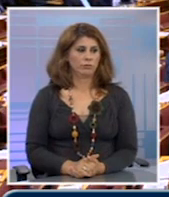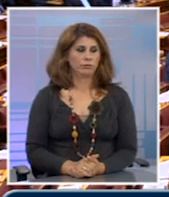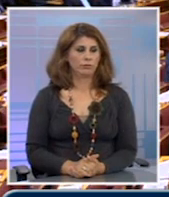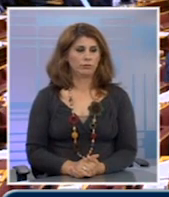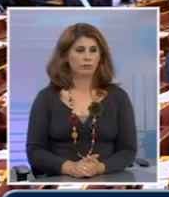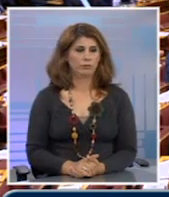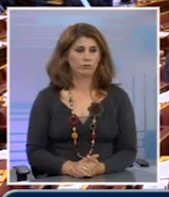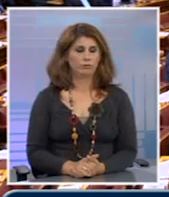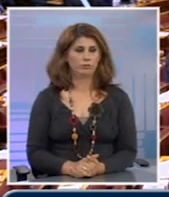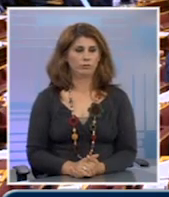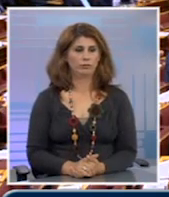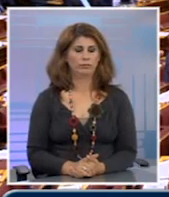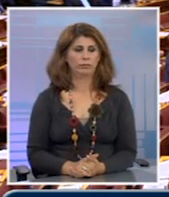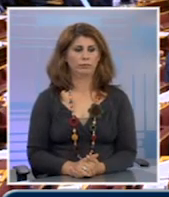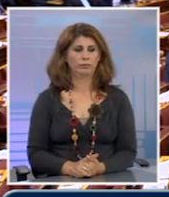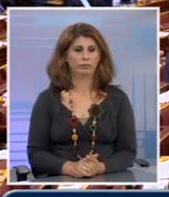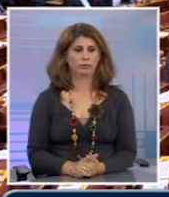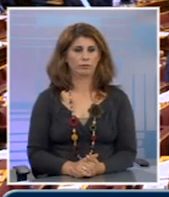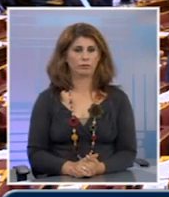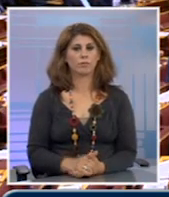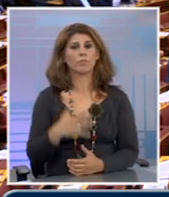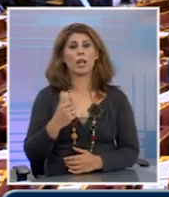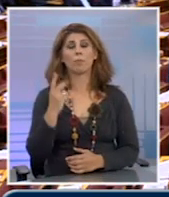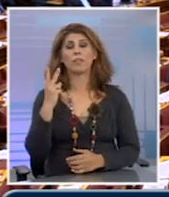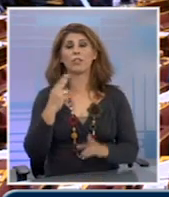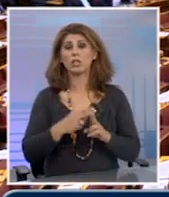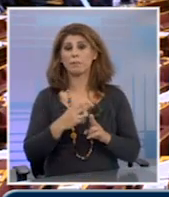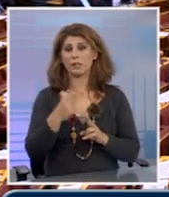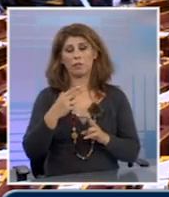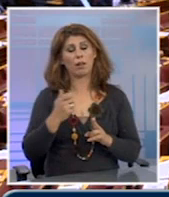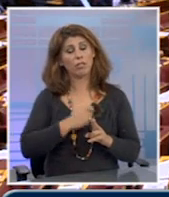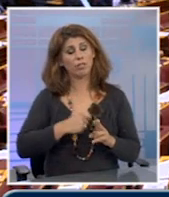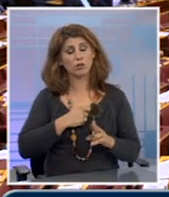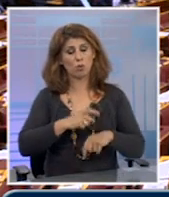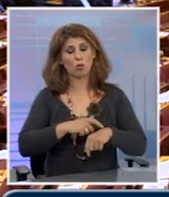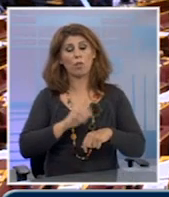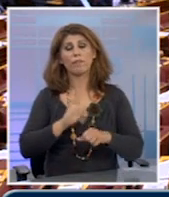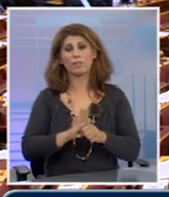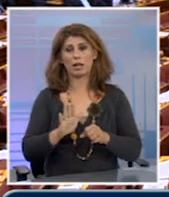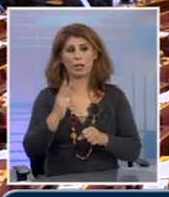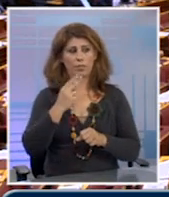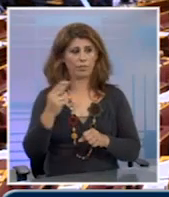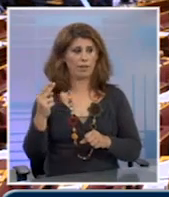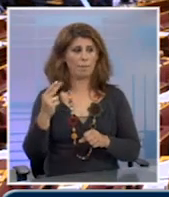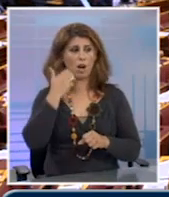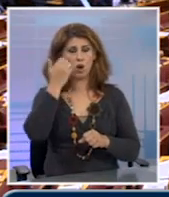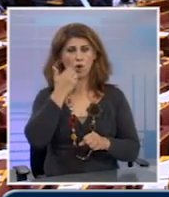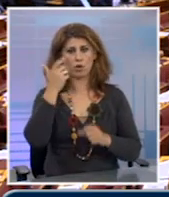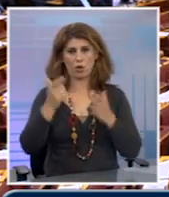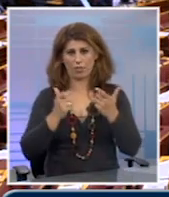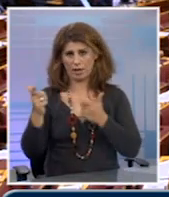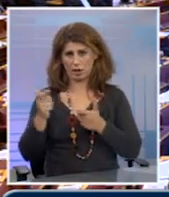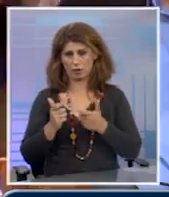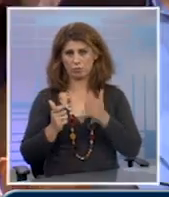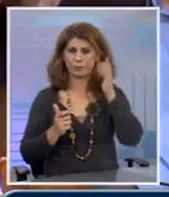ανάπτυξη έχουμε δύο κύρια θέματα δυστυχώς ο χρόνος δεν φτάνει το θέμα των κόκκινων δανείων